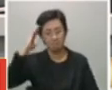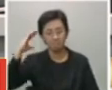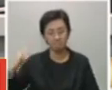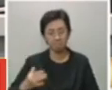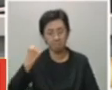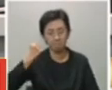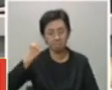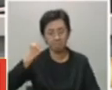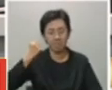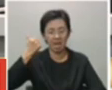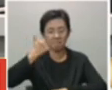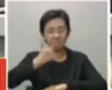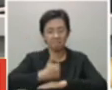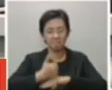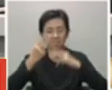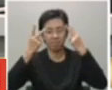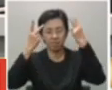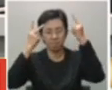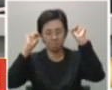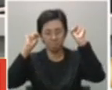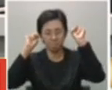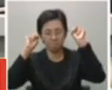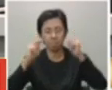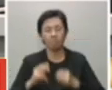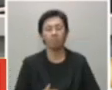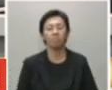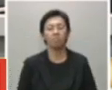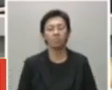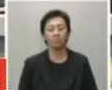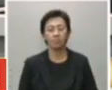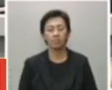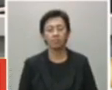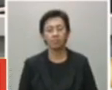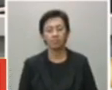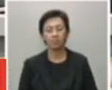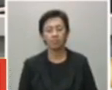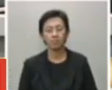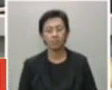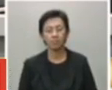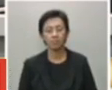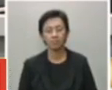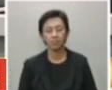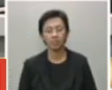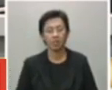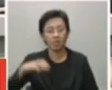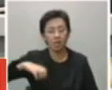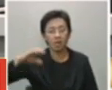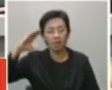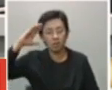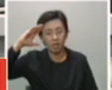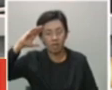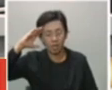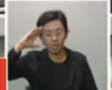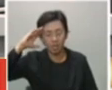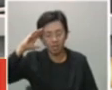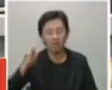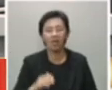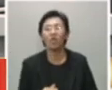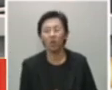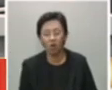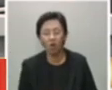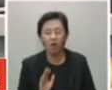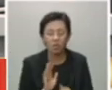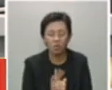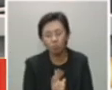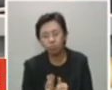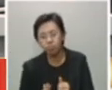านก็เป็นนายกรัฐมนตรีจากการรัฐประหารท่านก็ใช้กองทัพนี่แหละครับรักษาเสถียรภาพของรั